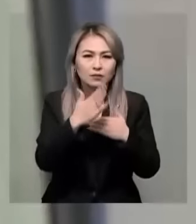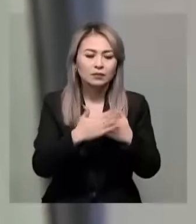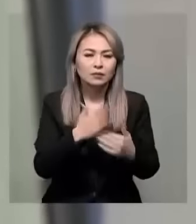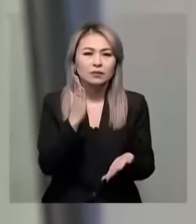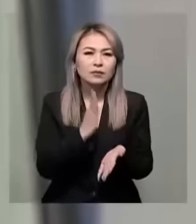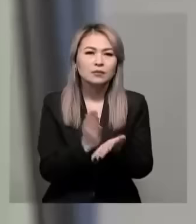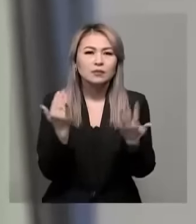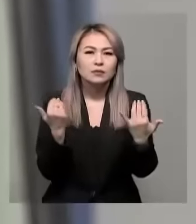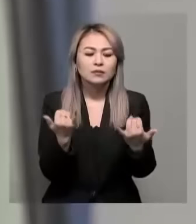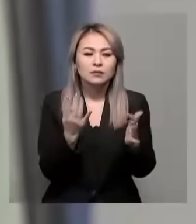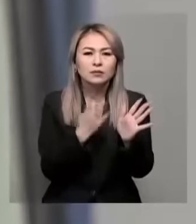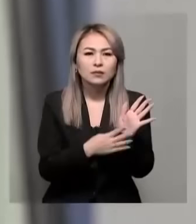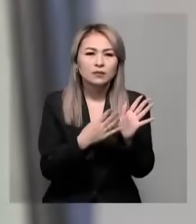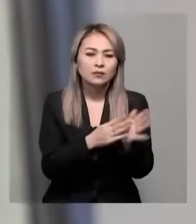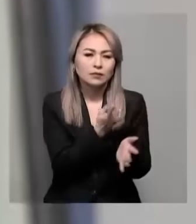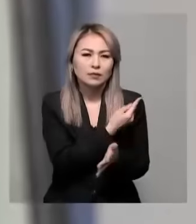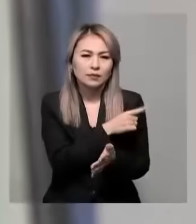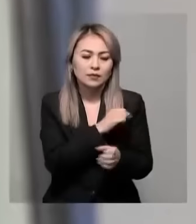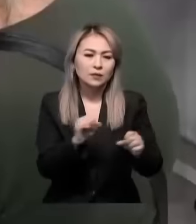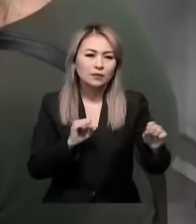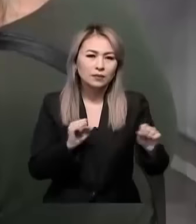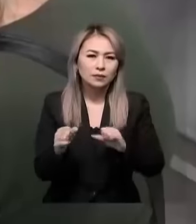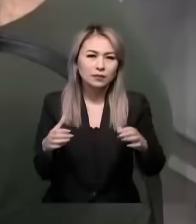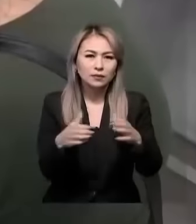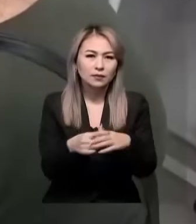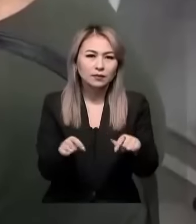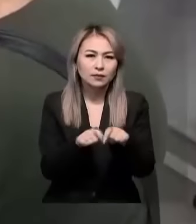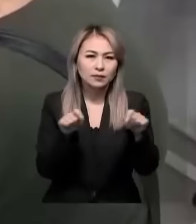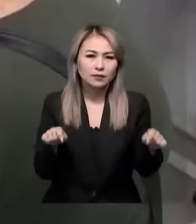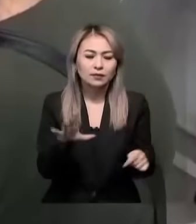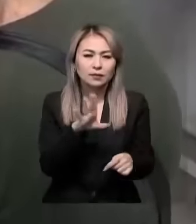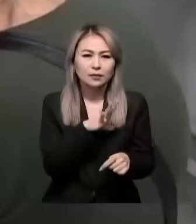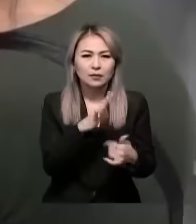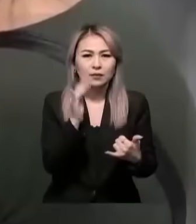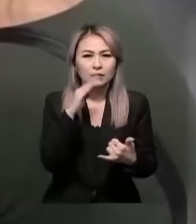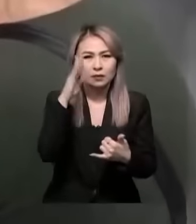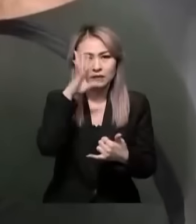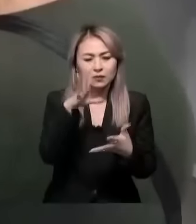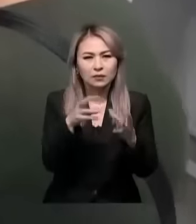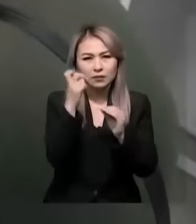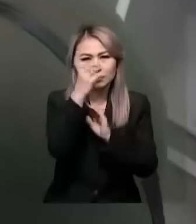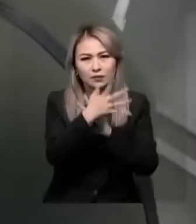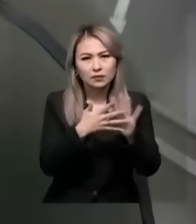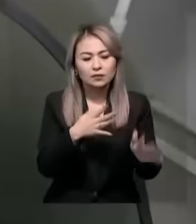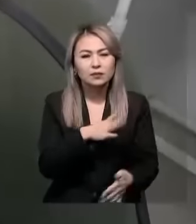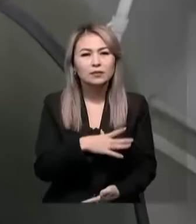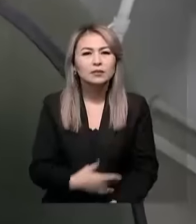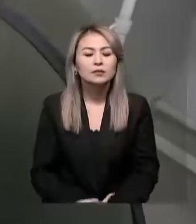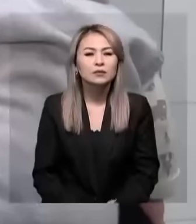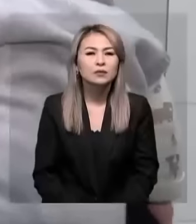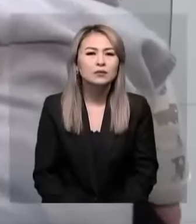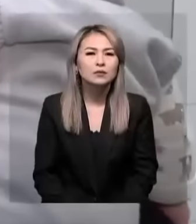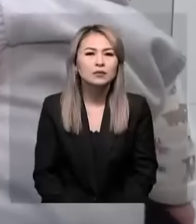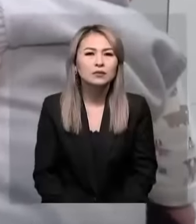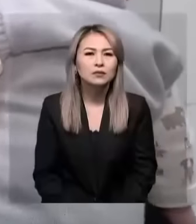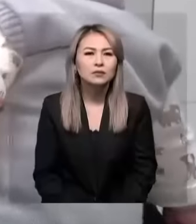алды. Өңірде 90 медициналық бригада құрылған, оның маңыздылығын ата-аналар да түсінген сыңайлы. Вакцинация в первую очередь это